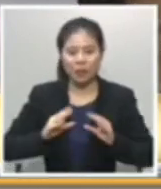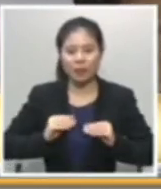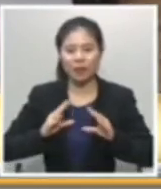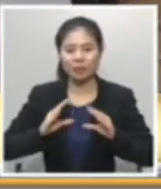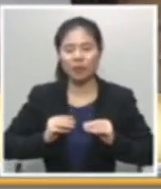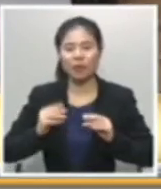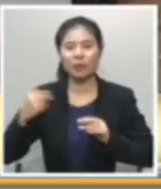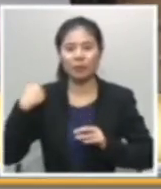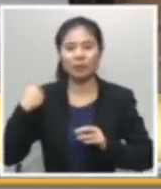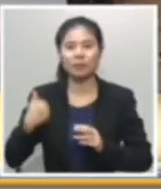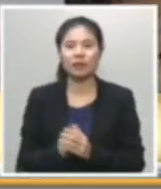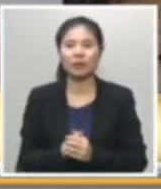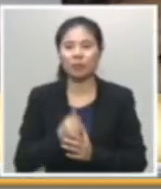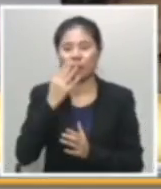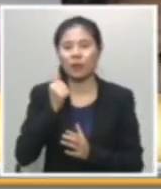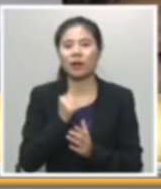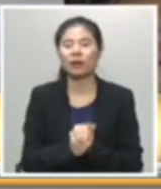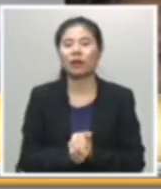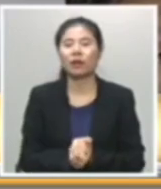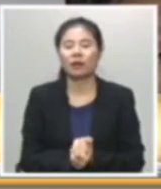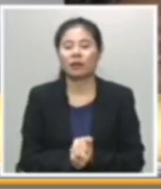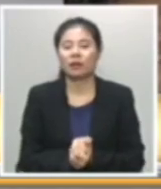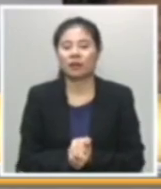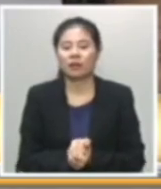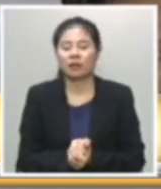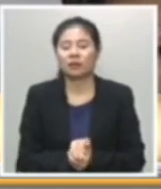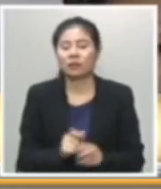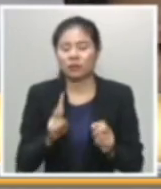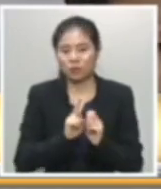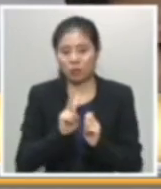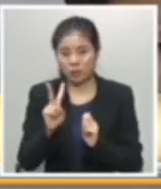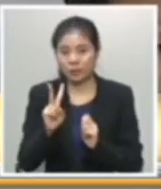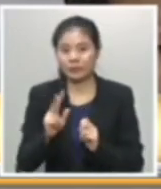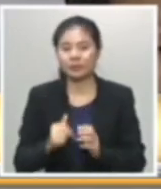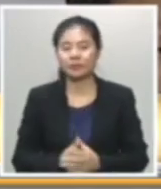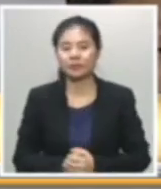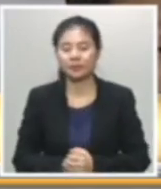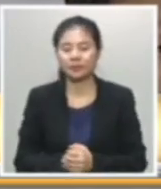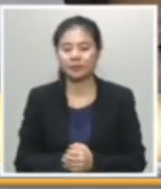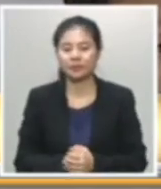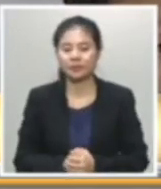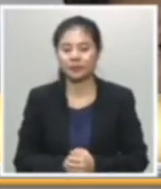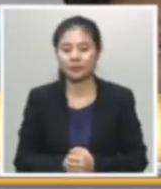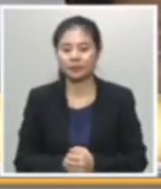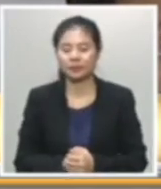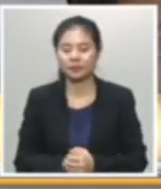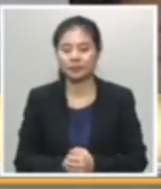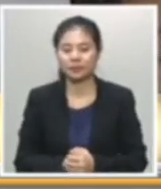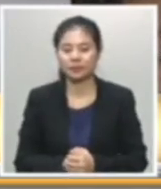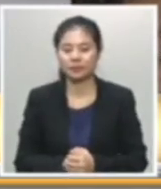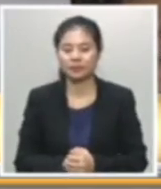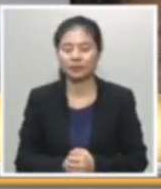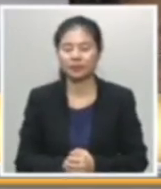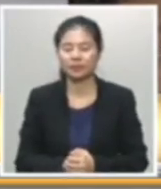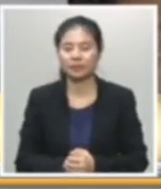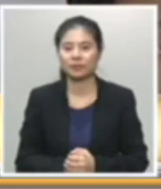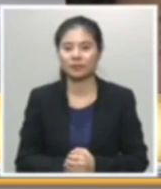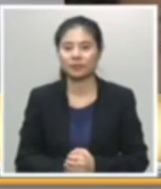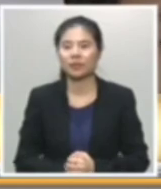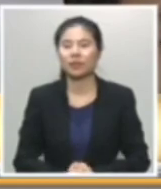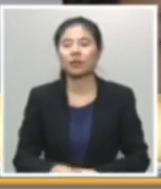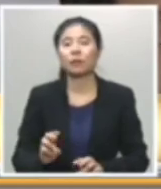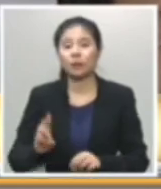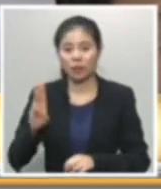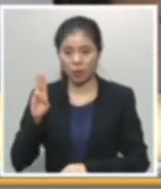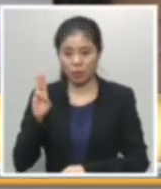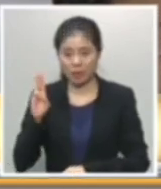นะฮะมันถูกต้องไหมครับ 2. นะยอมรับว่าการถวายสัตย์ตามรัฐธรรมนูญเนี่ยเ